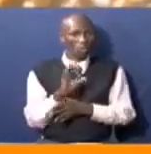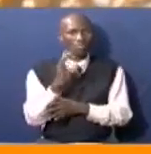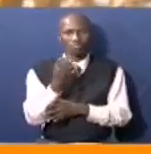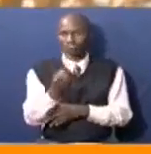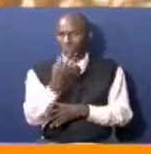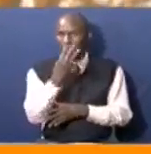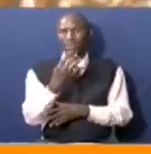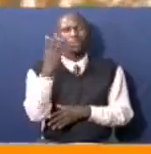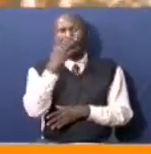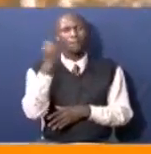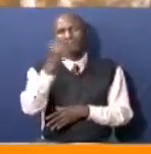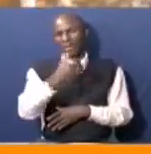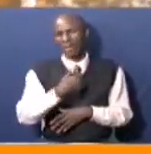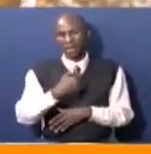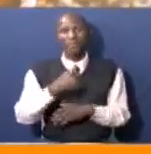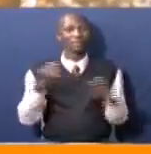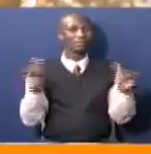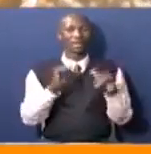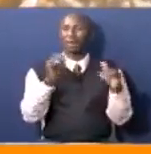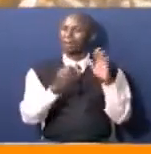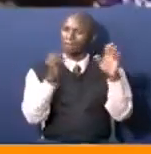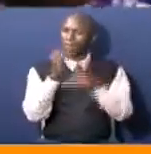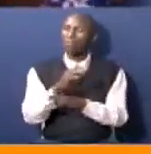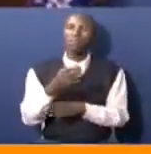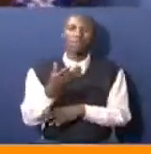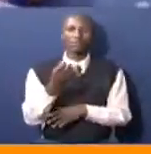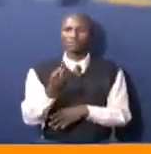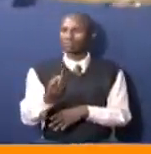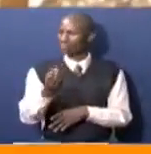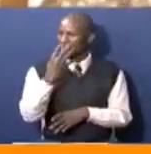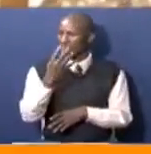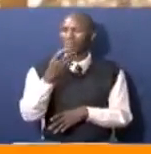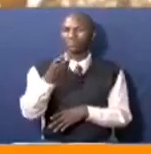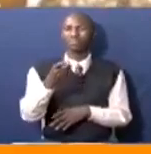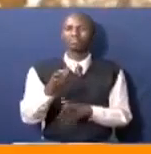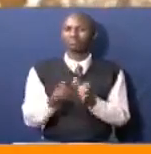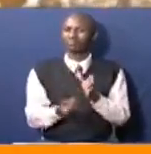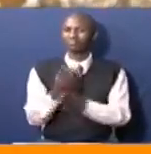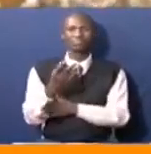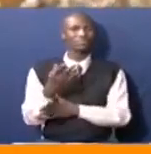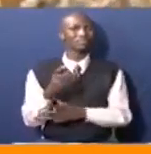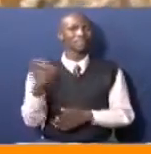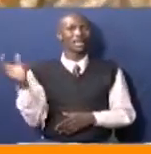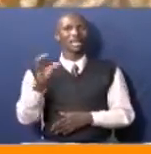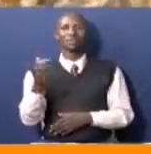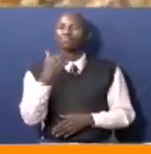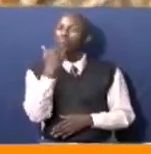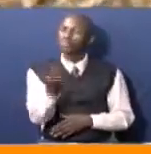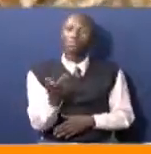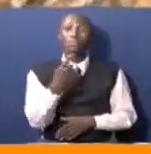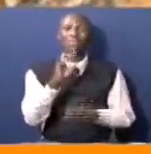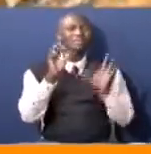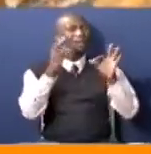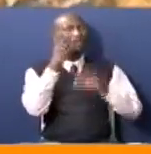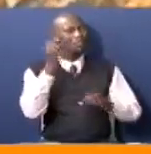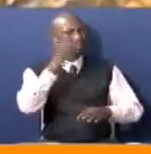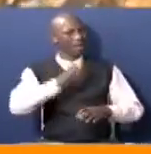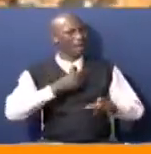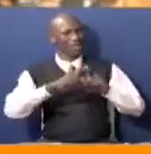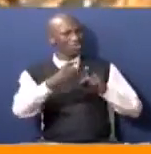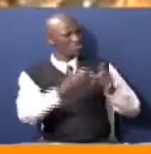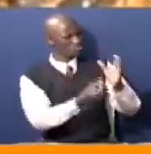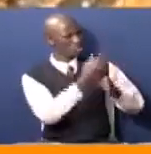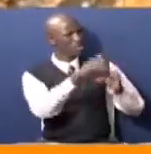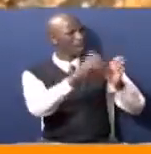wa wana kiwa Malaa. Ona sinia masiri watawasi ya Malaa Malaa ma Masaku la mabanda wa. Tuji uya wana ikwitethi ana Malaa maswa vite. Kwa ni asu menyumu banda